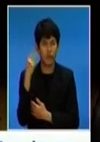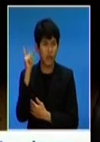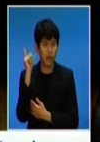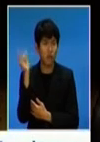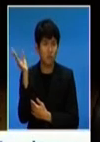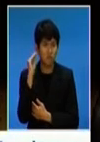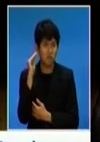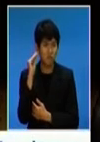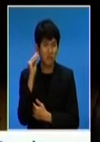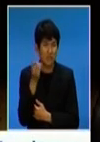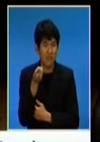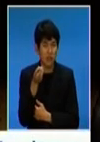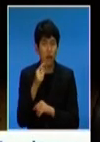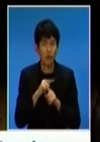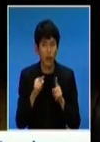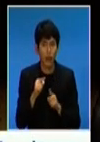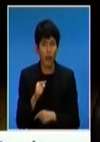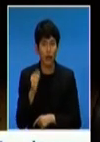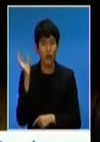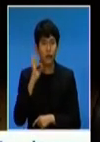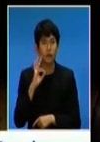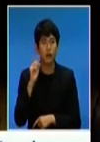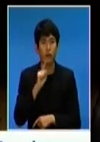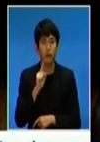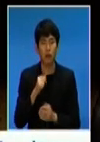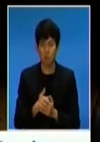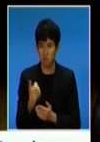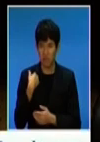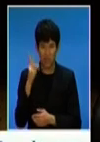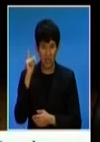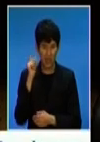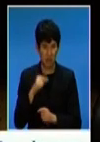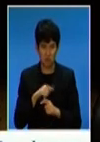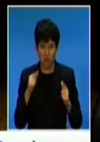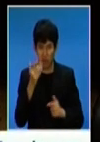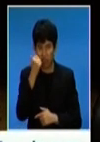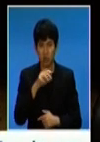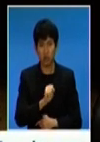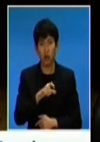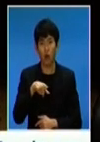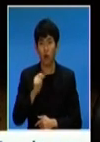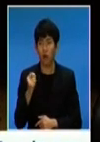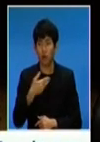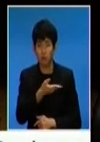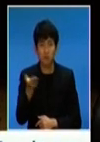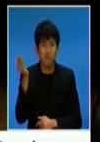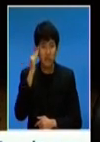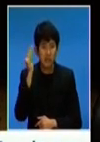แต่ผมถือเป็นข่าวใหญ่ผมเชื่อว่าเพื่อนสมาชิกคงได้ยินข่าวนี้กันบ้างแล้ว